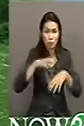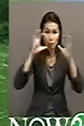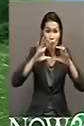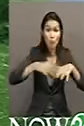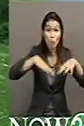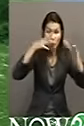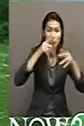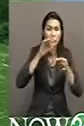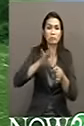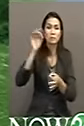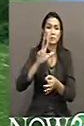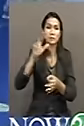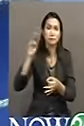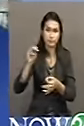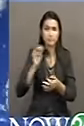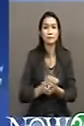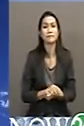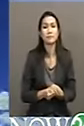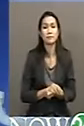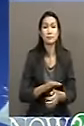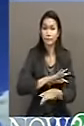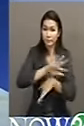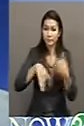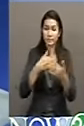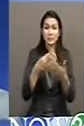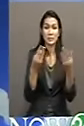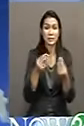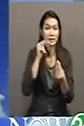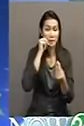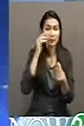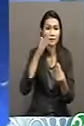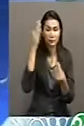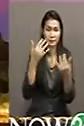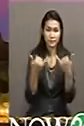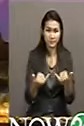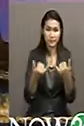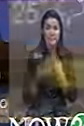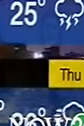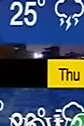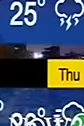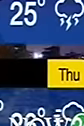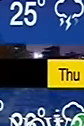คลื่นสูงมากกว่า3เมตรครับและทั้งหมดนี้คือดินน้ำลมฟ้าพยากรณ์ในค่ำวันนี้ครับ